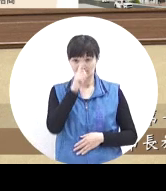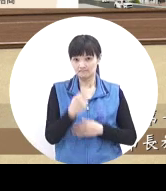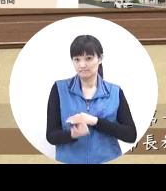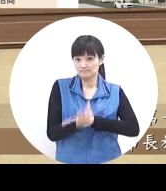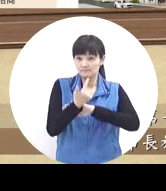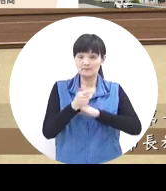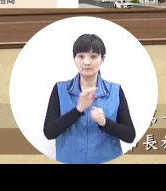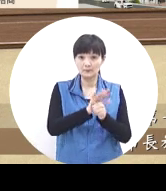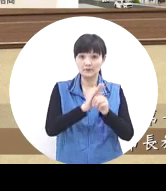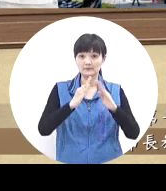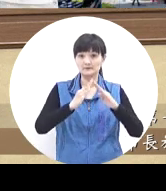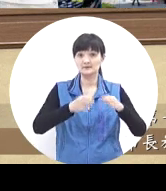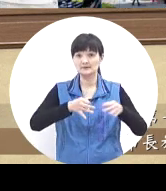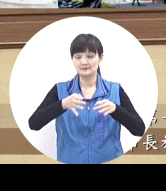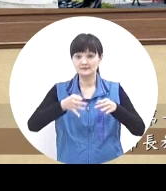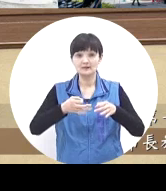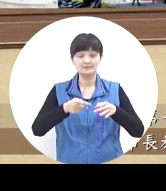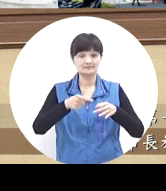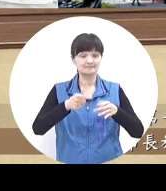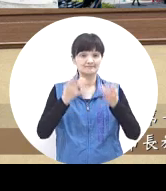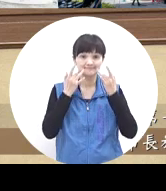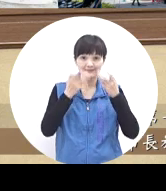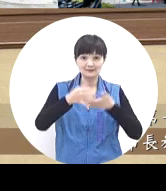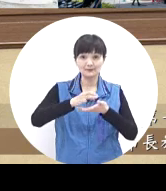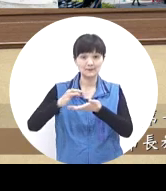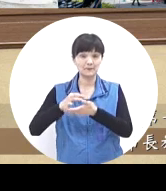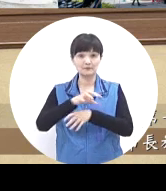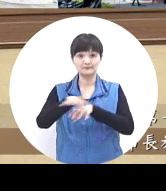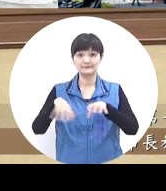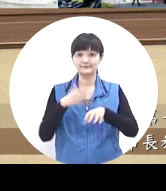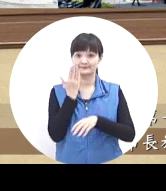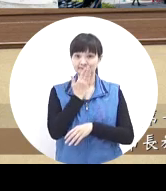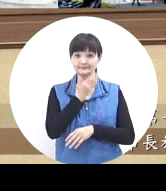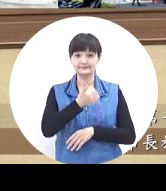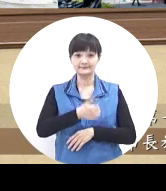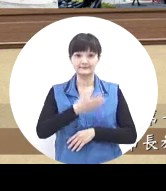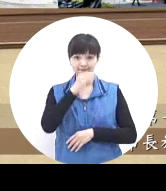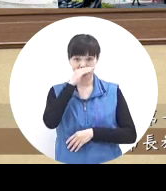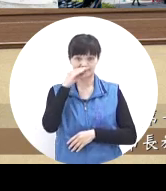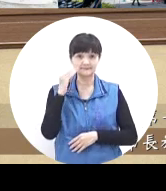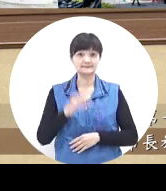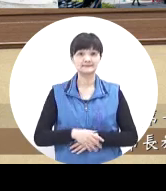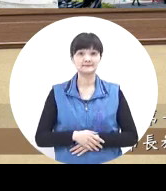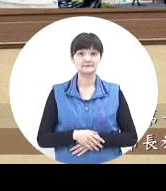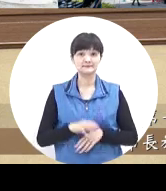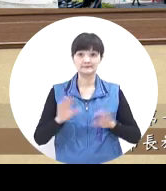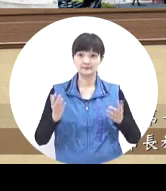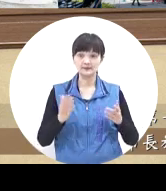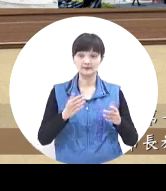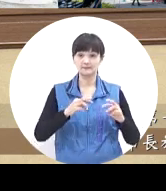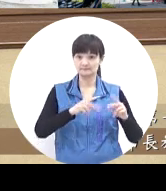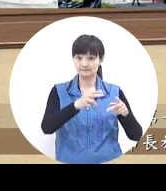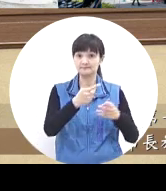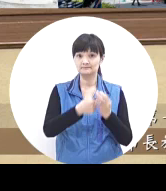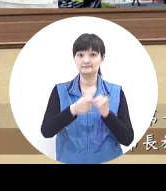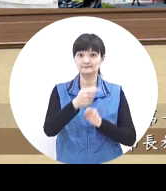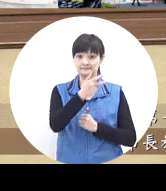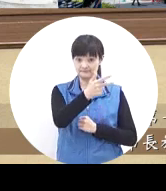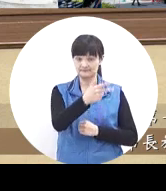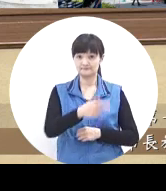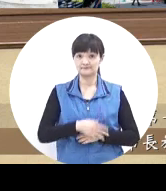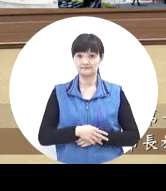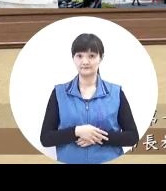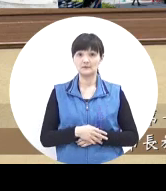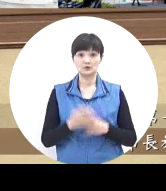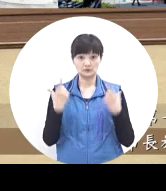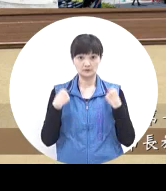的市场。所以在市场特色的改造，我们目前已经完成7座，比我们预计4年要